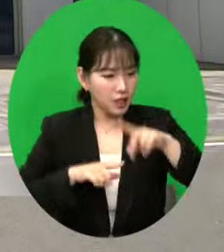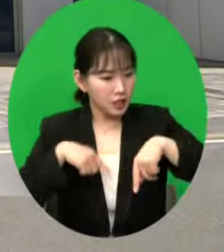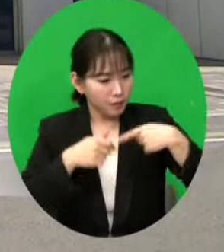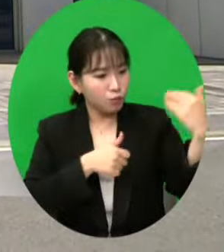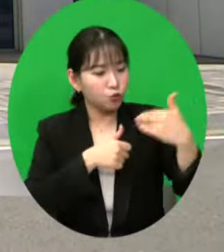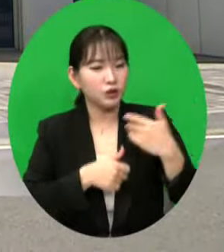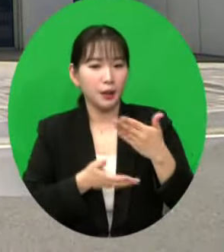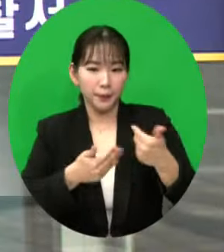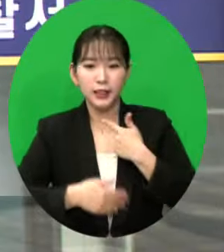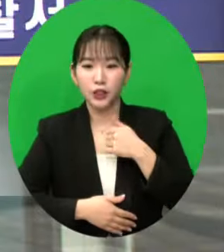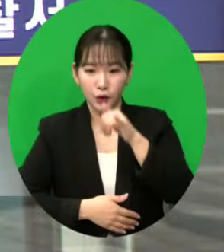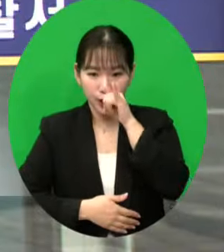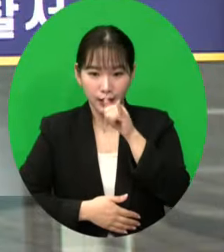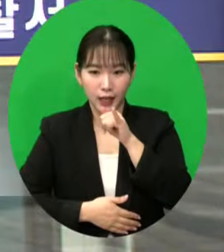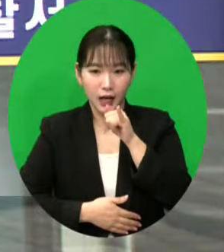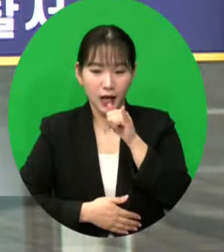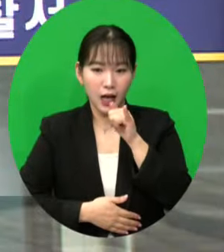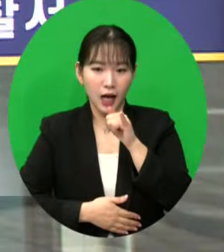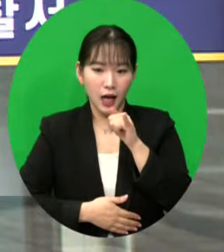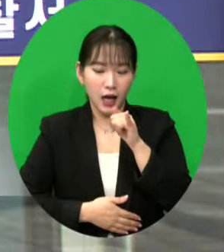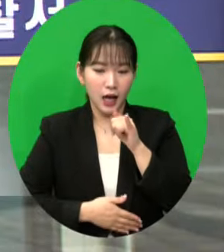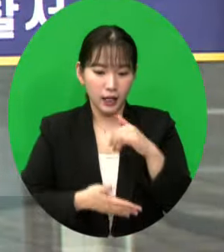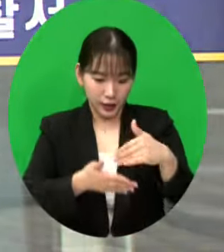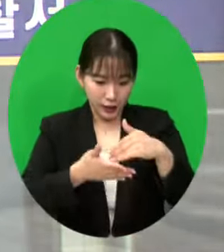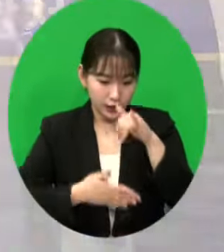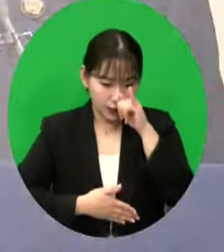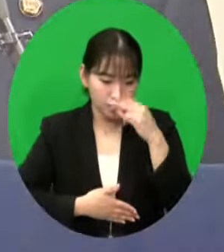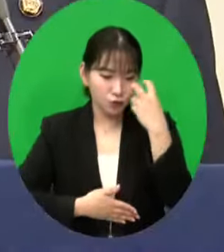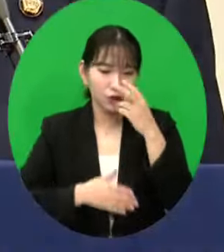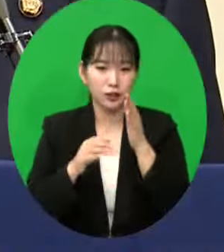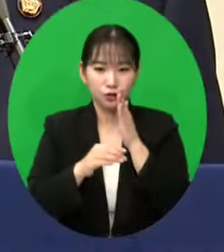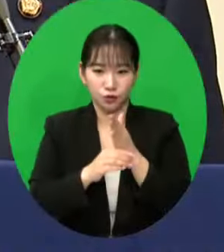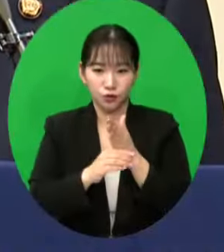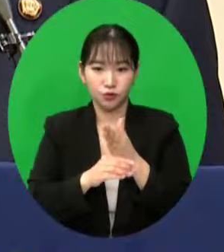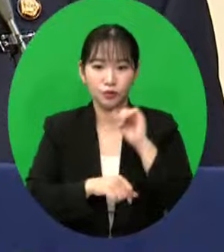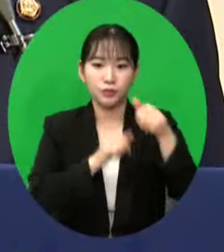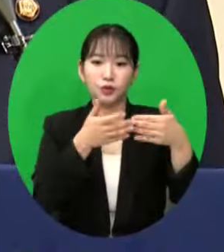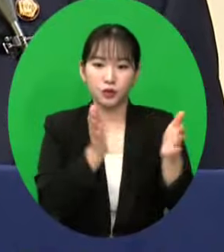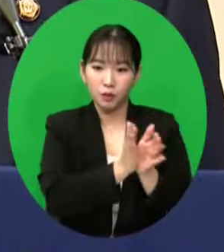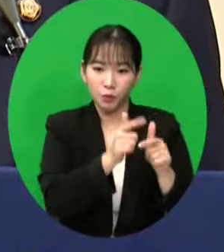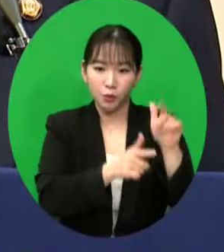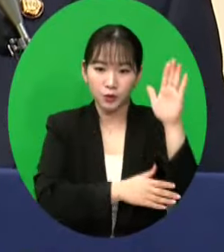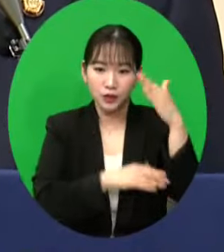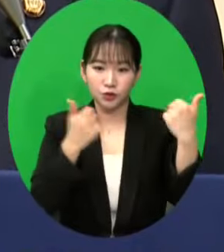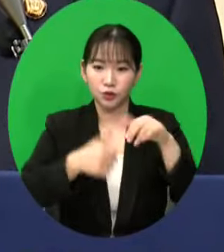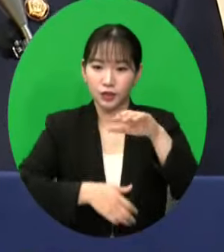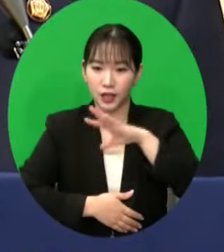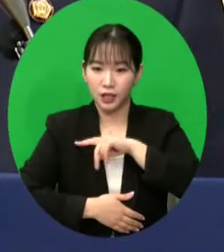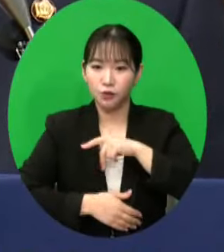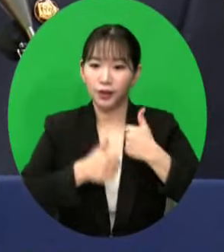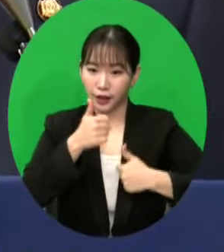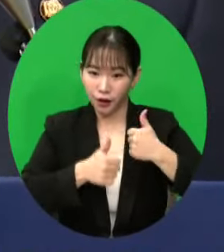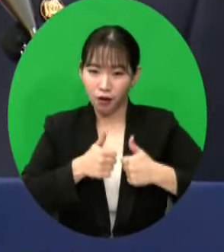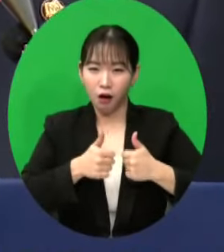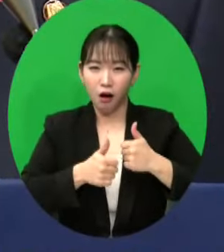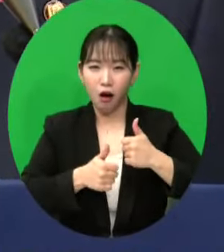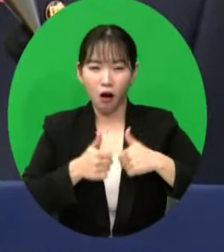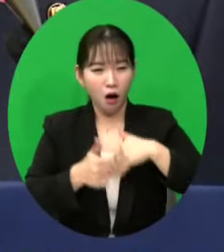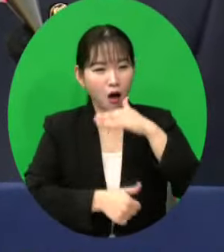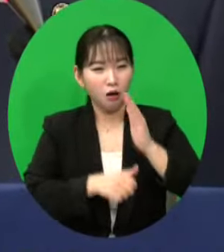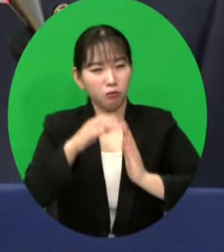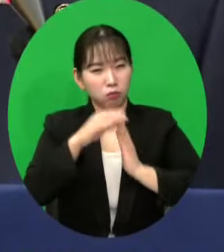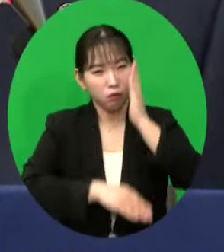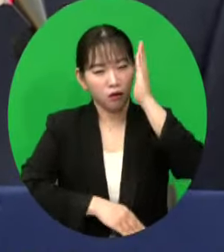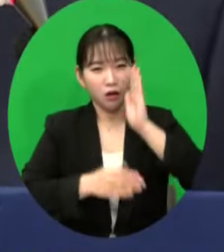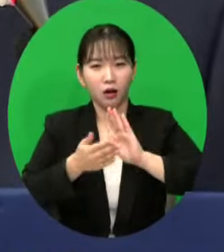권유를 받았다는 진정이 접수돼 수사에 나서고 있습니다. 민주당 목포시 국회의원 경선이 과열 조짐을 보이고